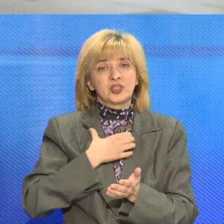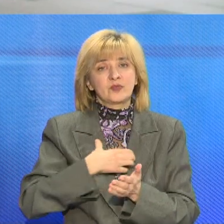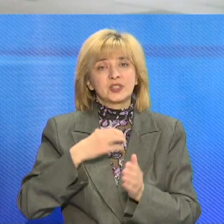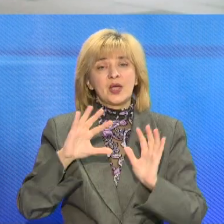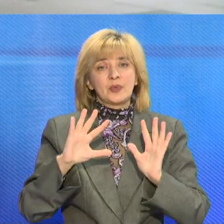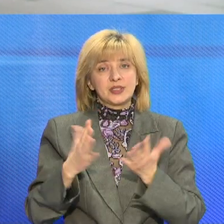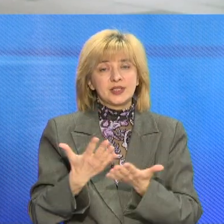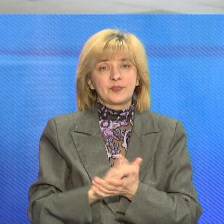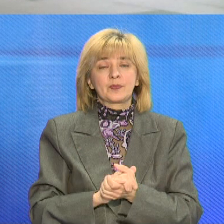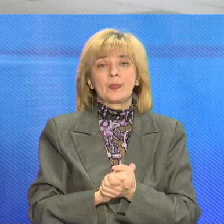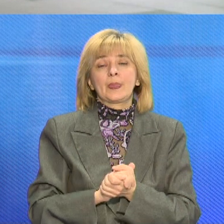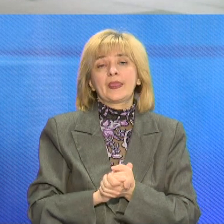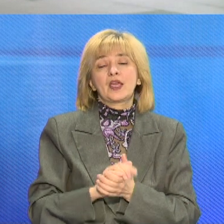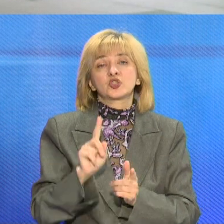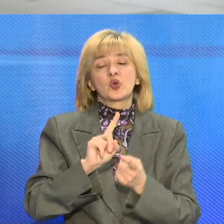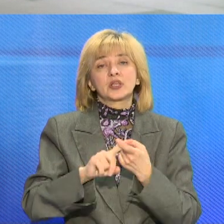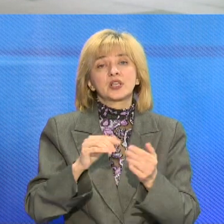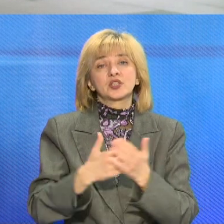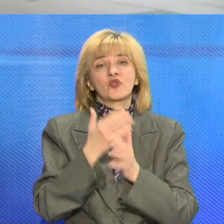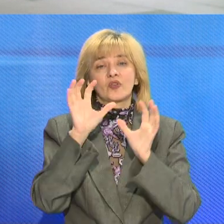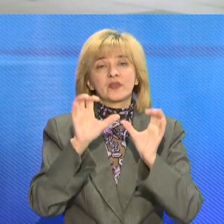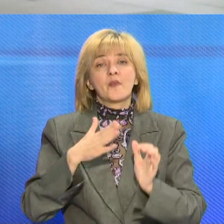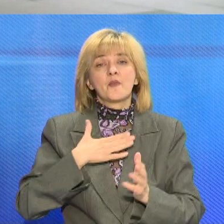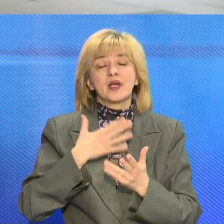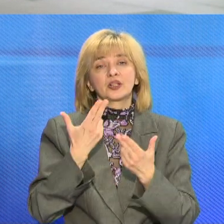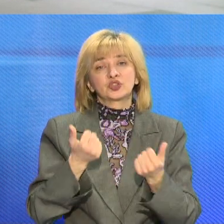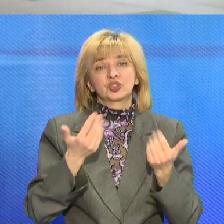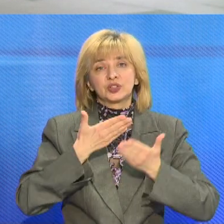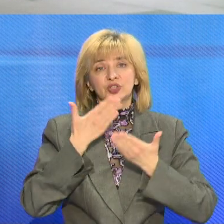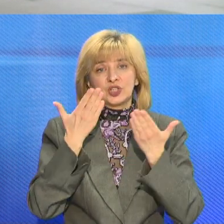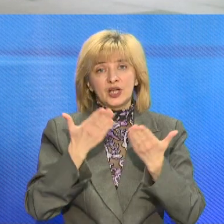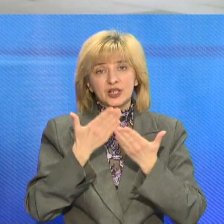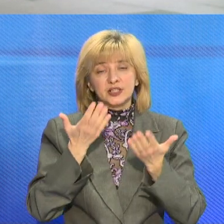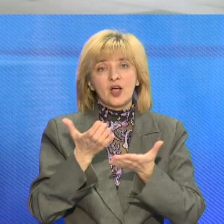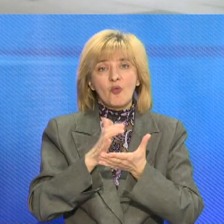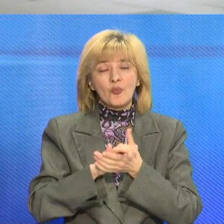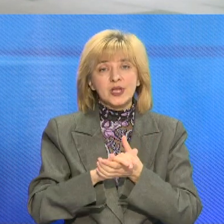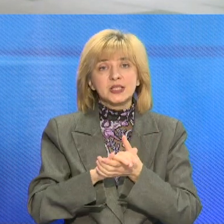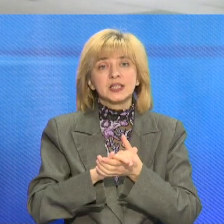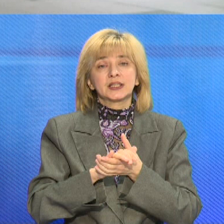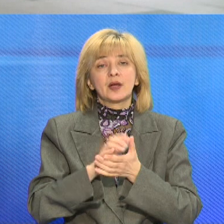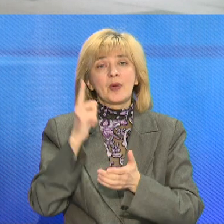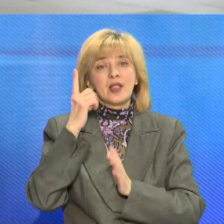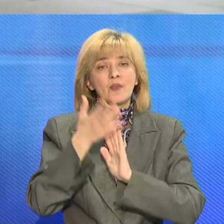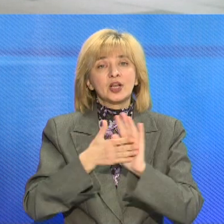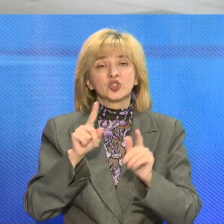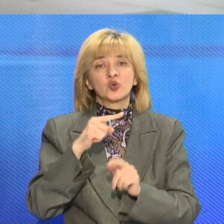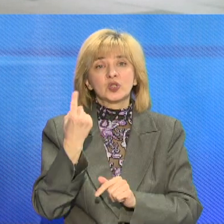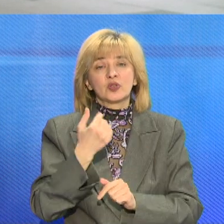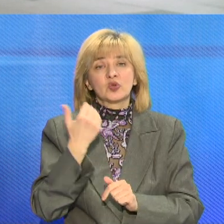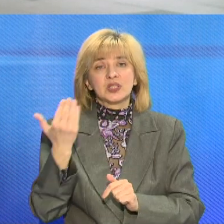новой конституции, конечно, мы знакомились и читали статьи и понимаем о том, что с одной стороны